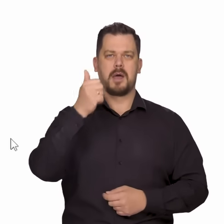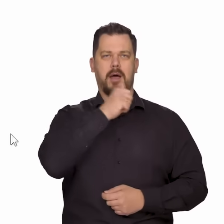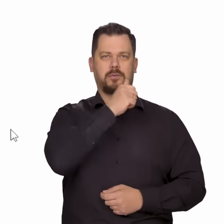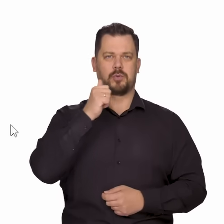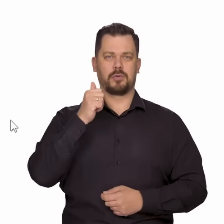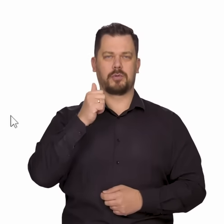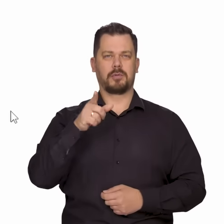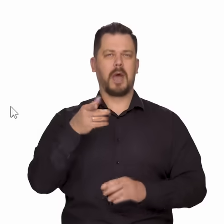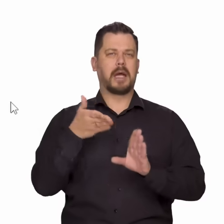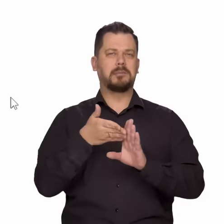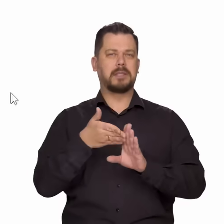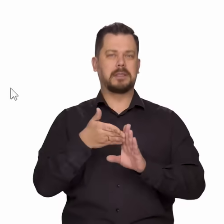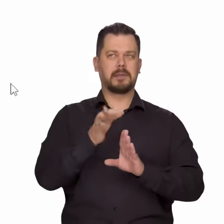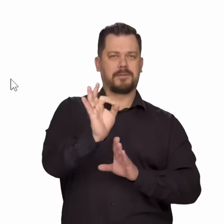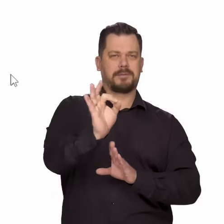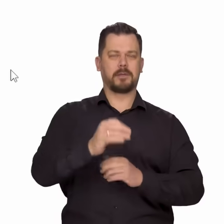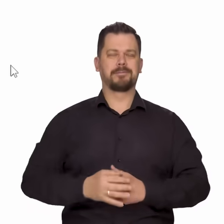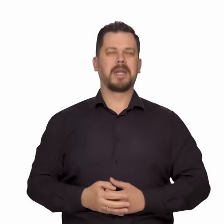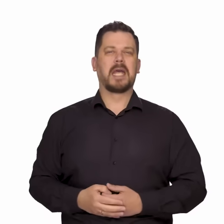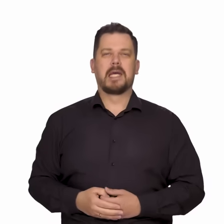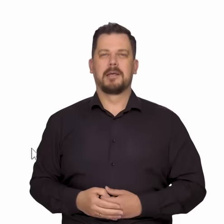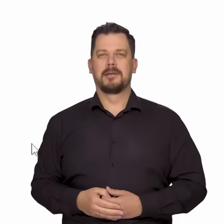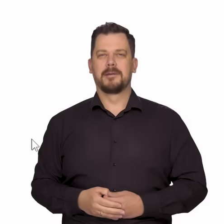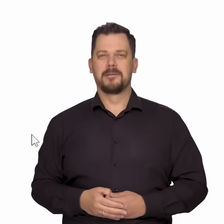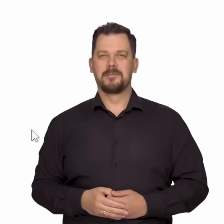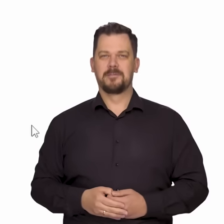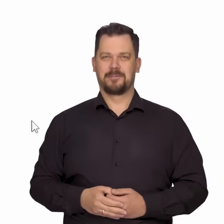ustaw swój login i hasło do panelu administracyjnego.